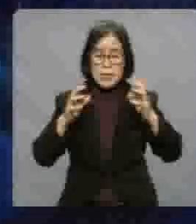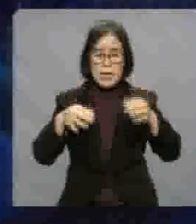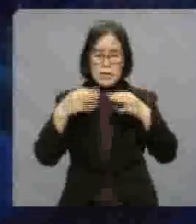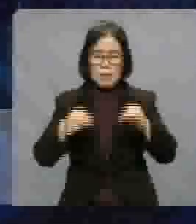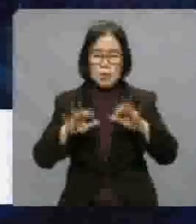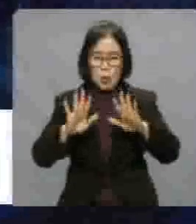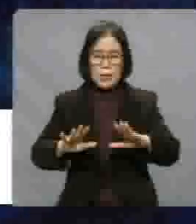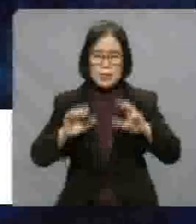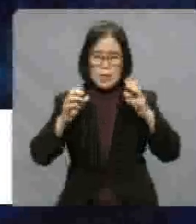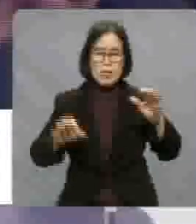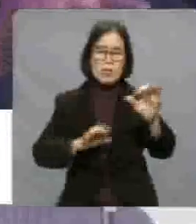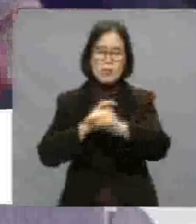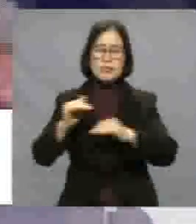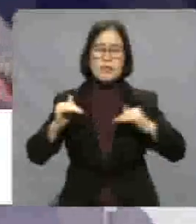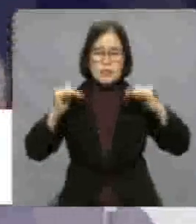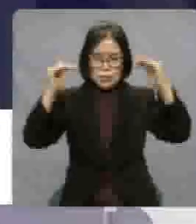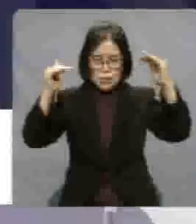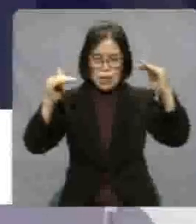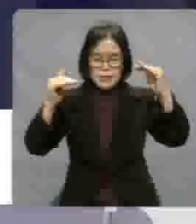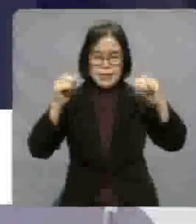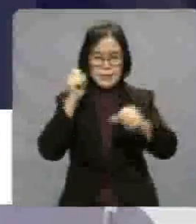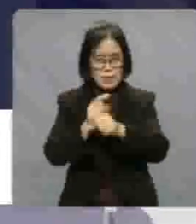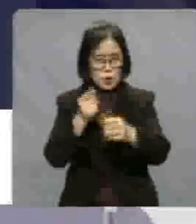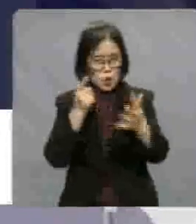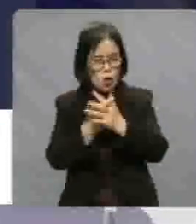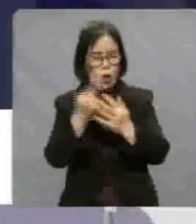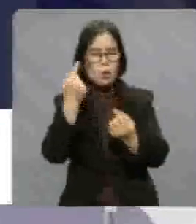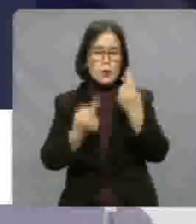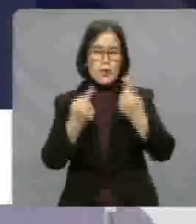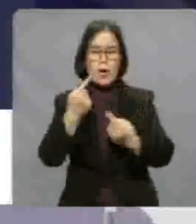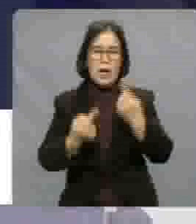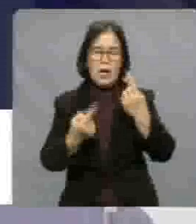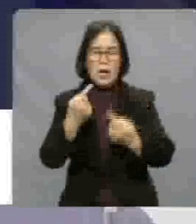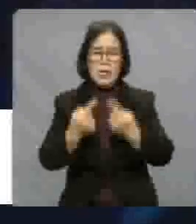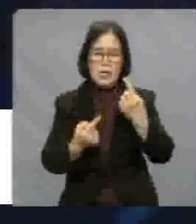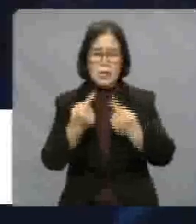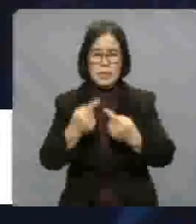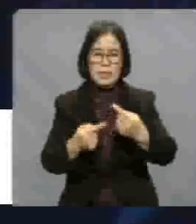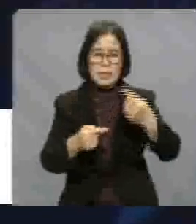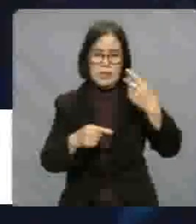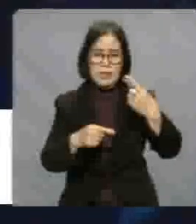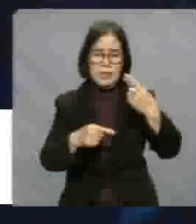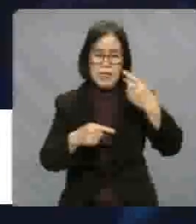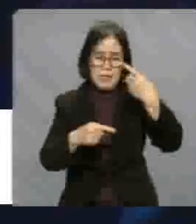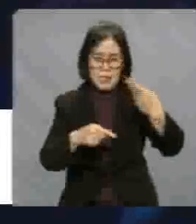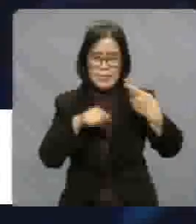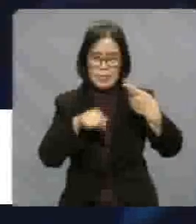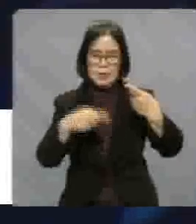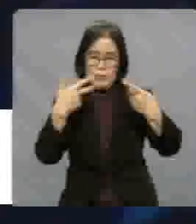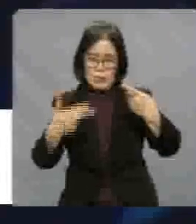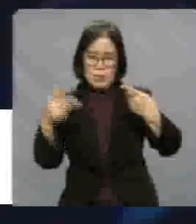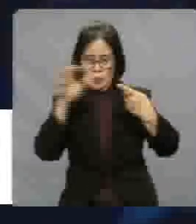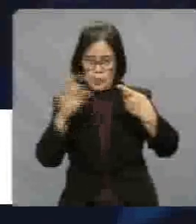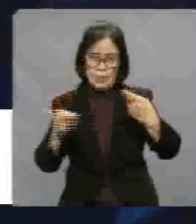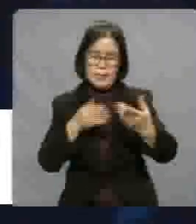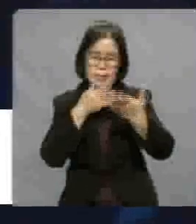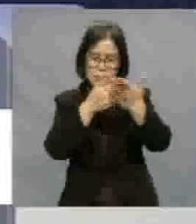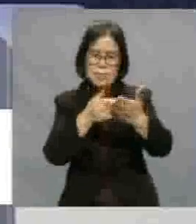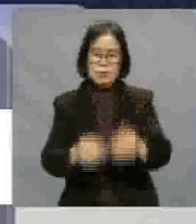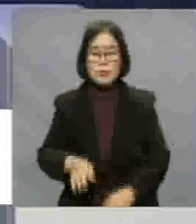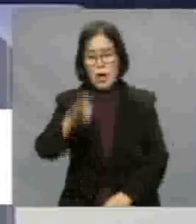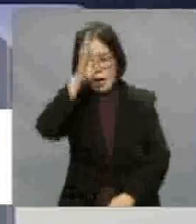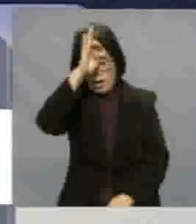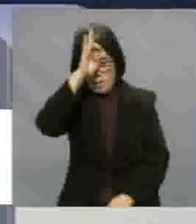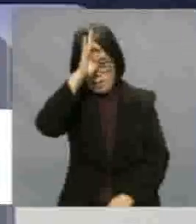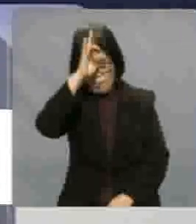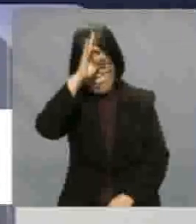세계은행도 올해 세계 경제 성장률을 기존 전망보다 1.3%포인트 낮춘 1.7%로 제시했고,